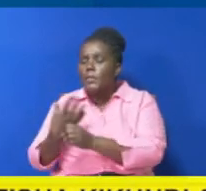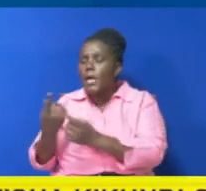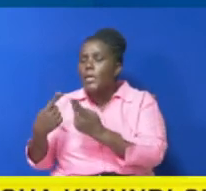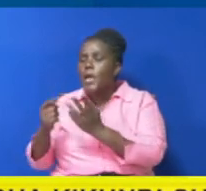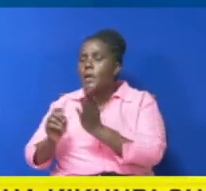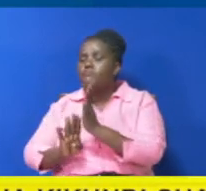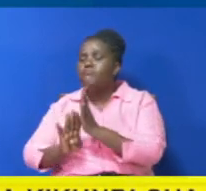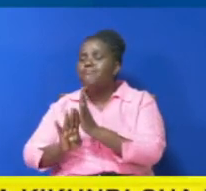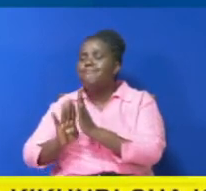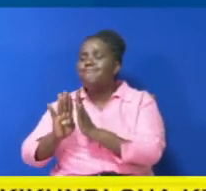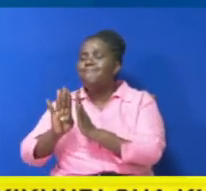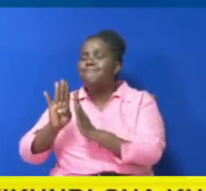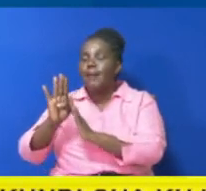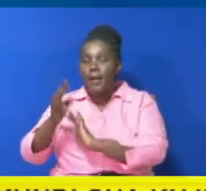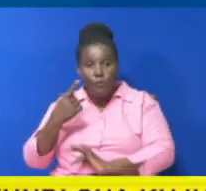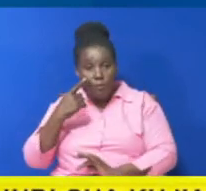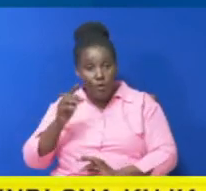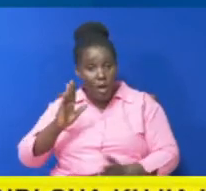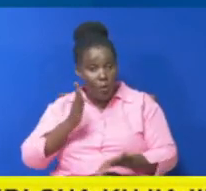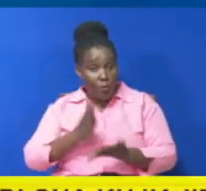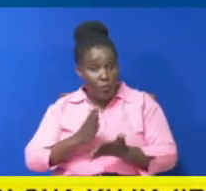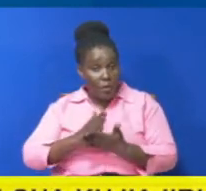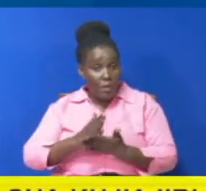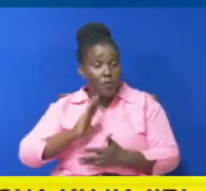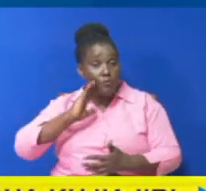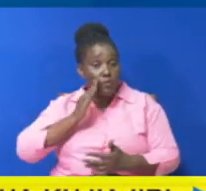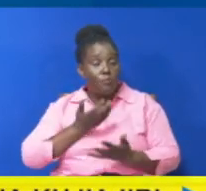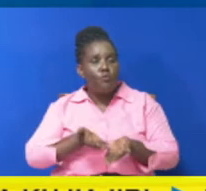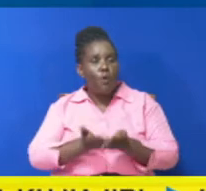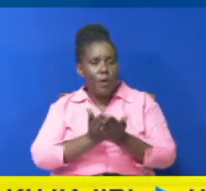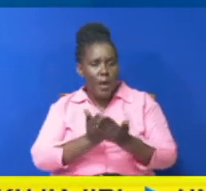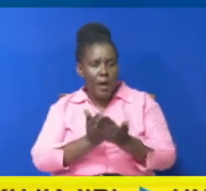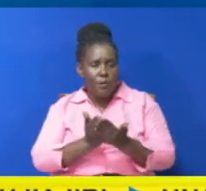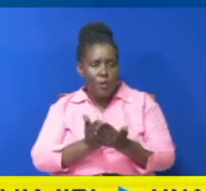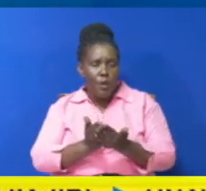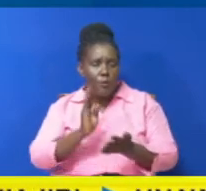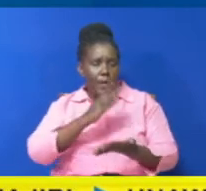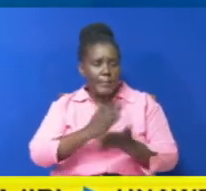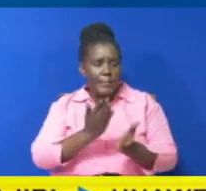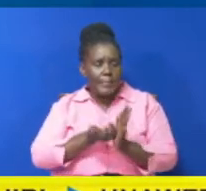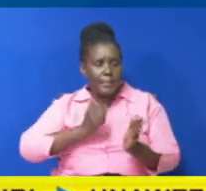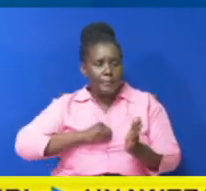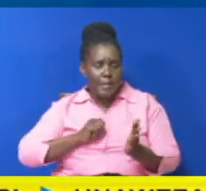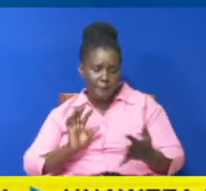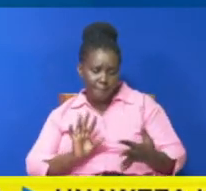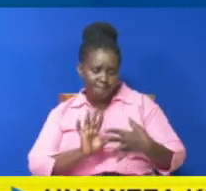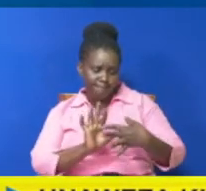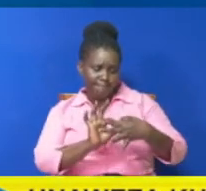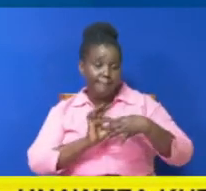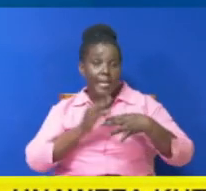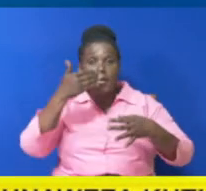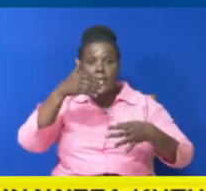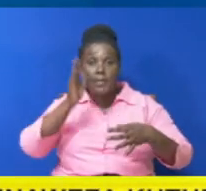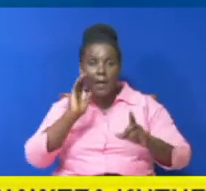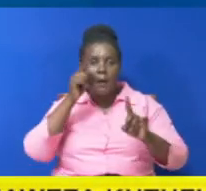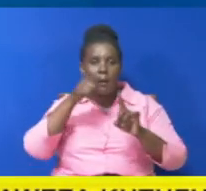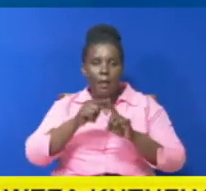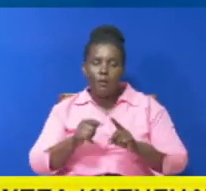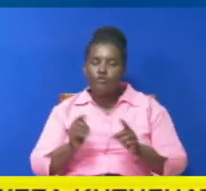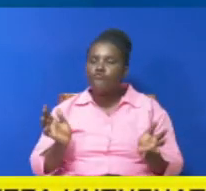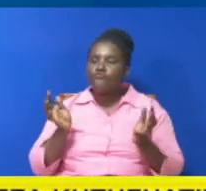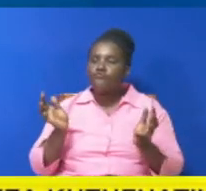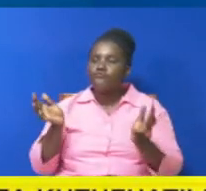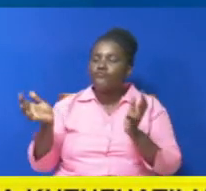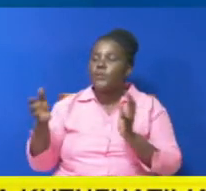wanaona haja ya wadau ikiwemo sekta binafsi na serikali kuunganisha nguvu ya kupeleka uelewa kwa jamii pamoja na kuwekeza